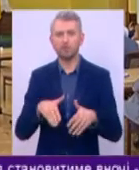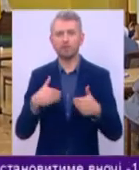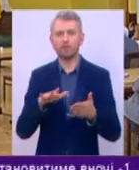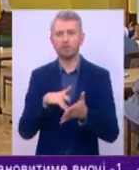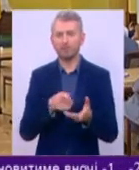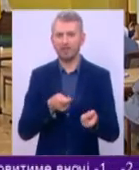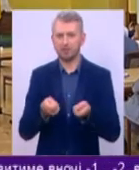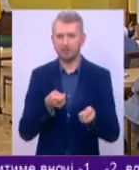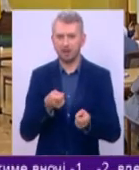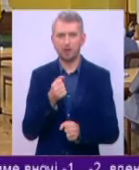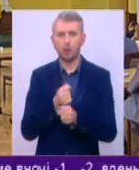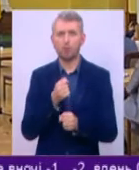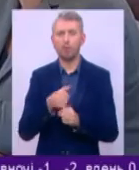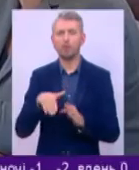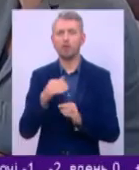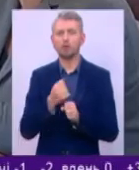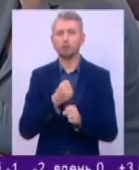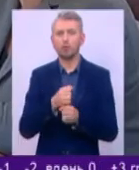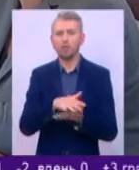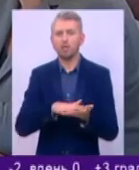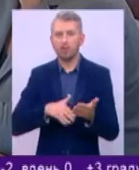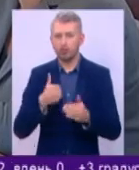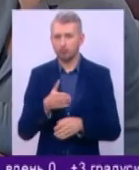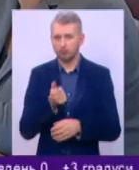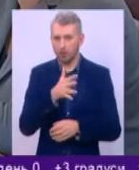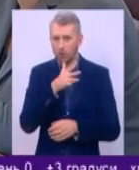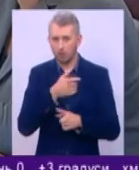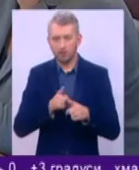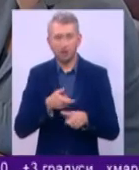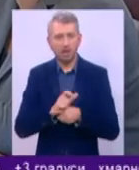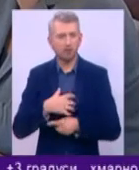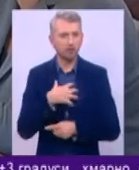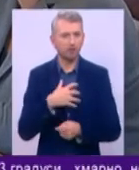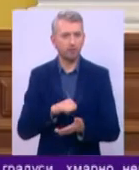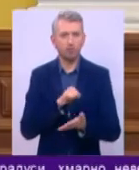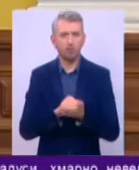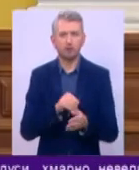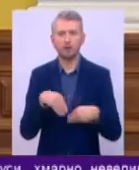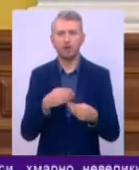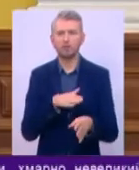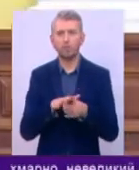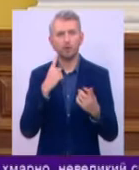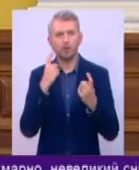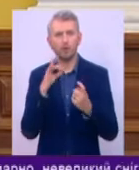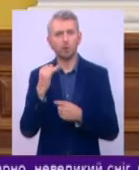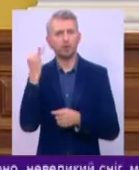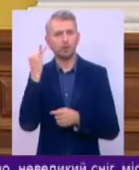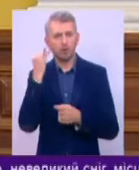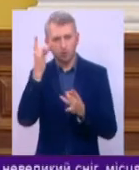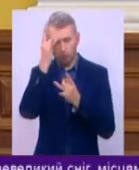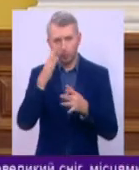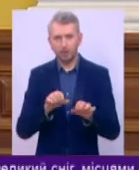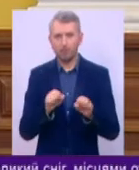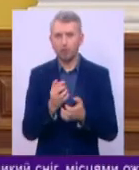міській адміністрації. Робота над розробкою триває вже не один рік. Це надважливий документ, який надасть повну інформацію про історично-культурний потенціал